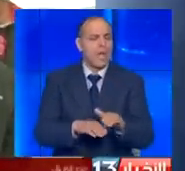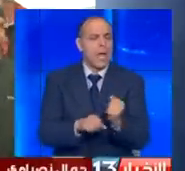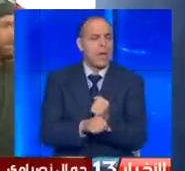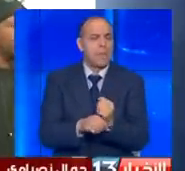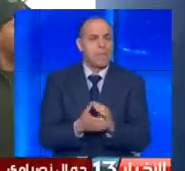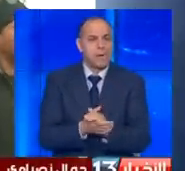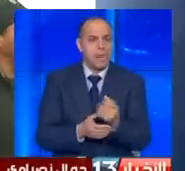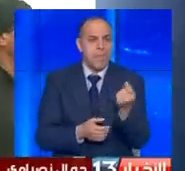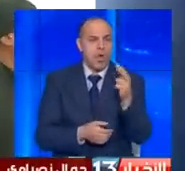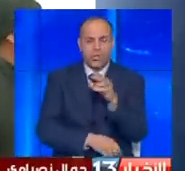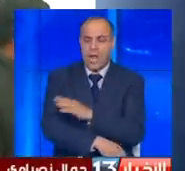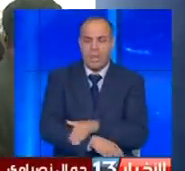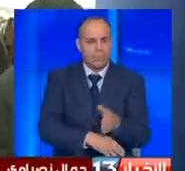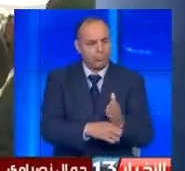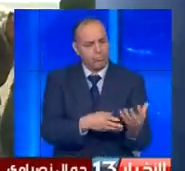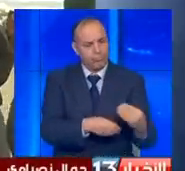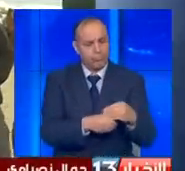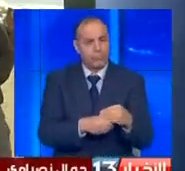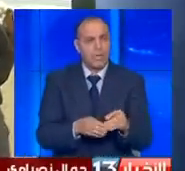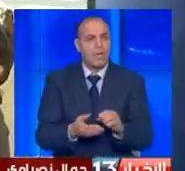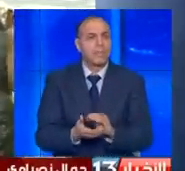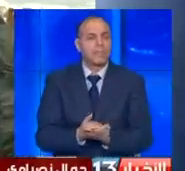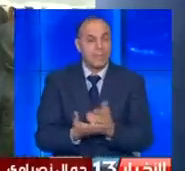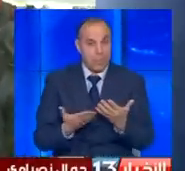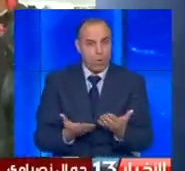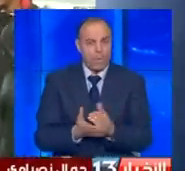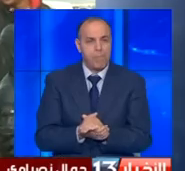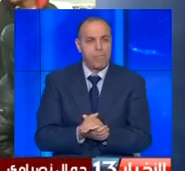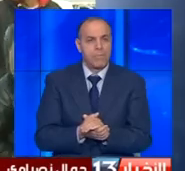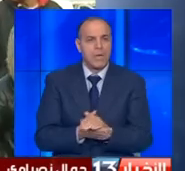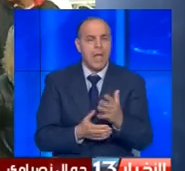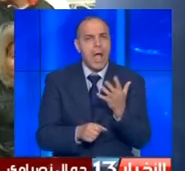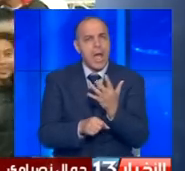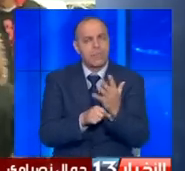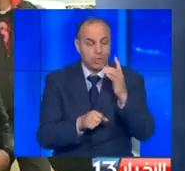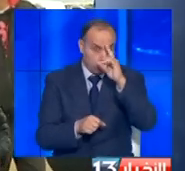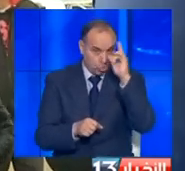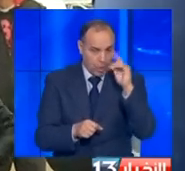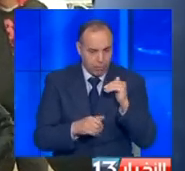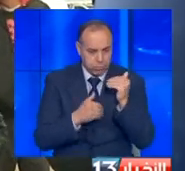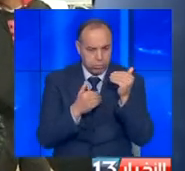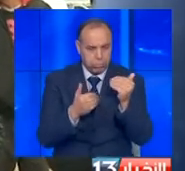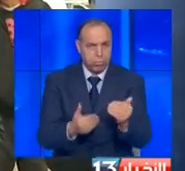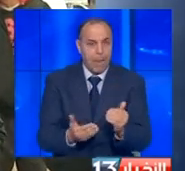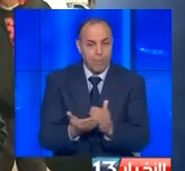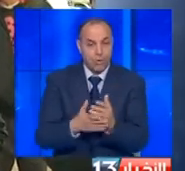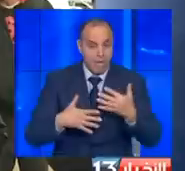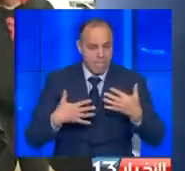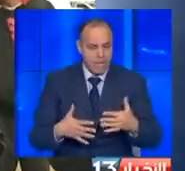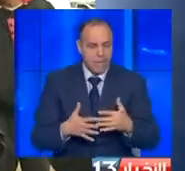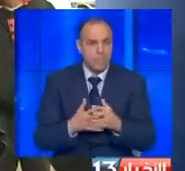مائه وعشرين خدام اه وان شاء الله حتى المشروع